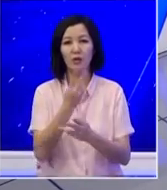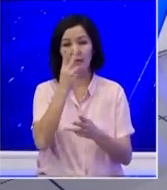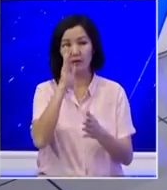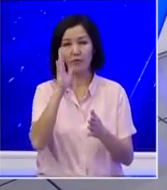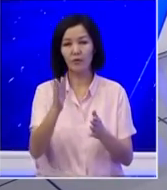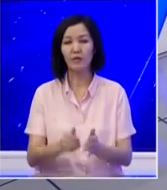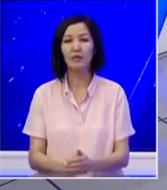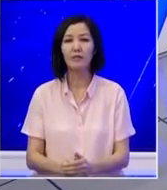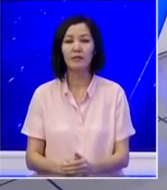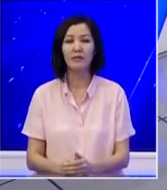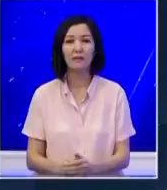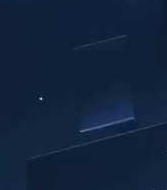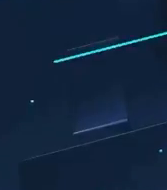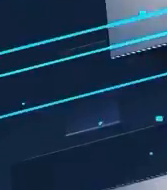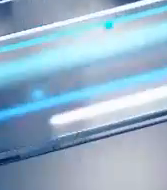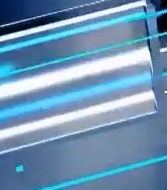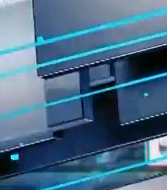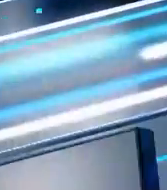көрермен, бүгін көретіндеріміз.